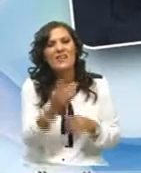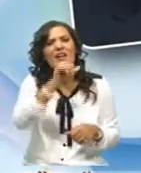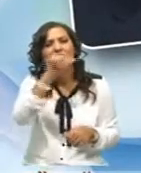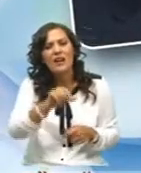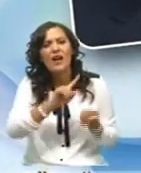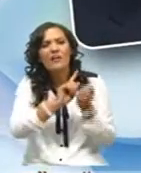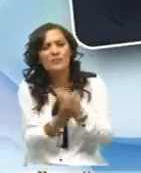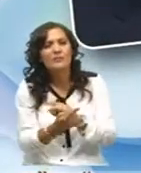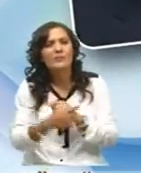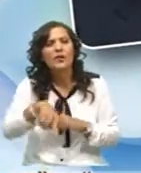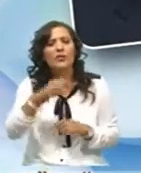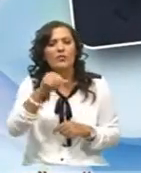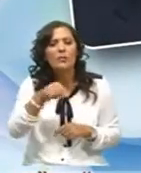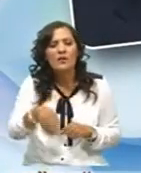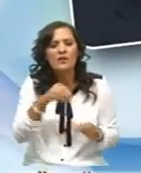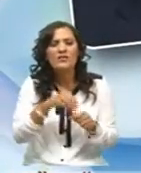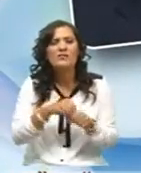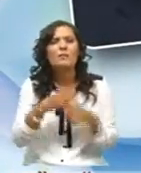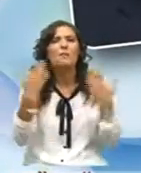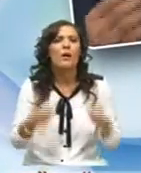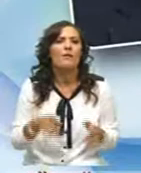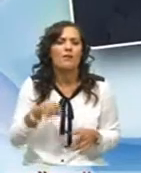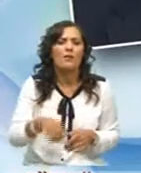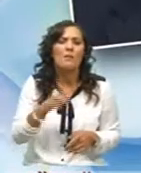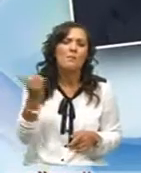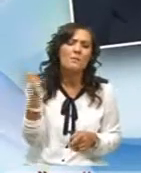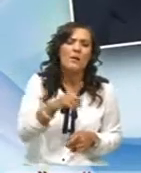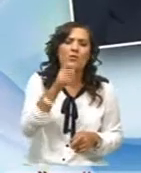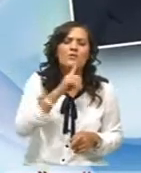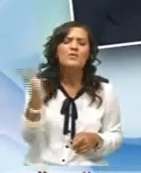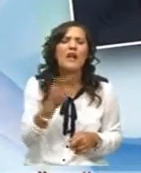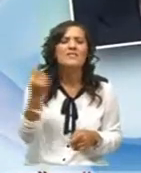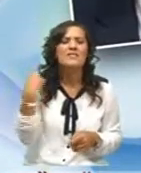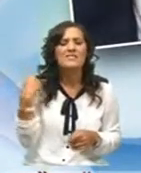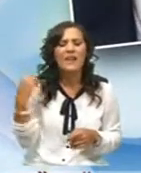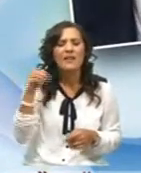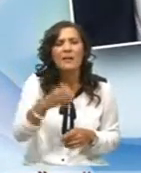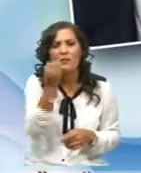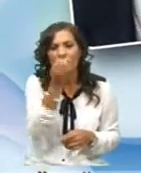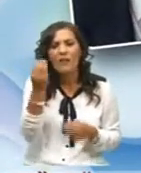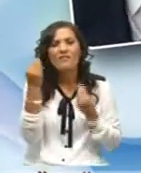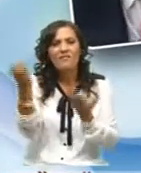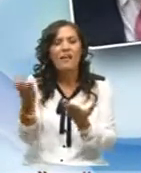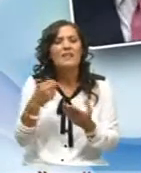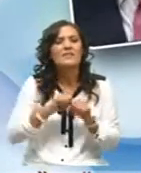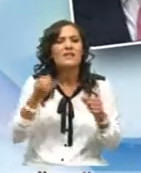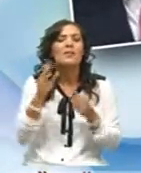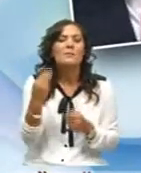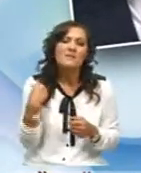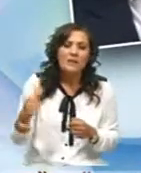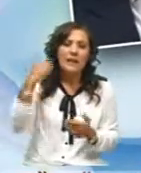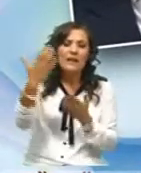yağlar vesaire der toprağı mahvediyor Yani kesin bir daha yüzleri seni geri döndük çevreye verdiği zarar geri kazanım dediğimiz